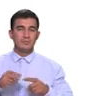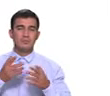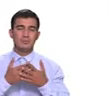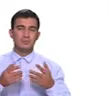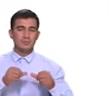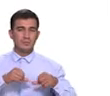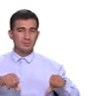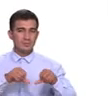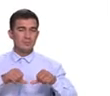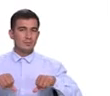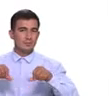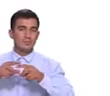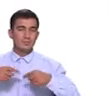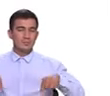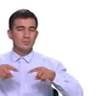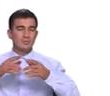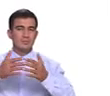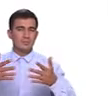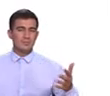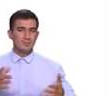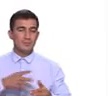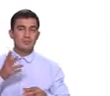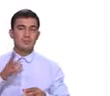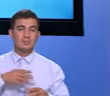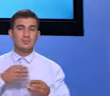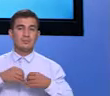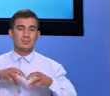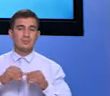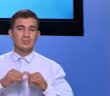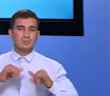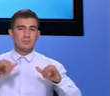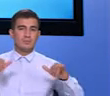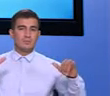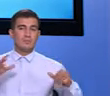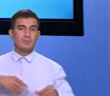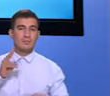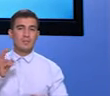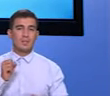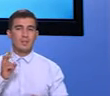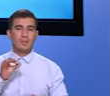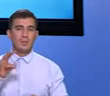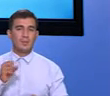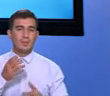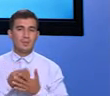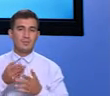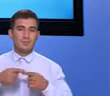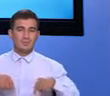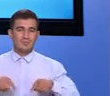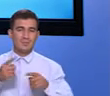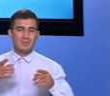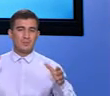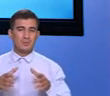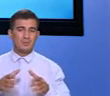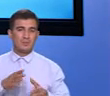keyinchalik urug'lar rivojlanishi va jamoaning kengayishi natijasida qabilaga birlashgan edi. Qabilalar o'z navbatida